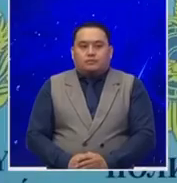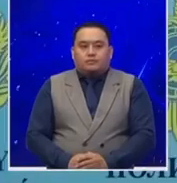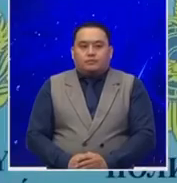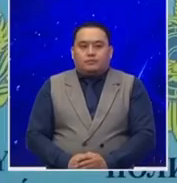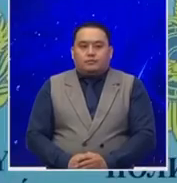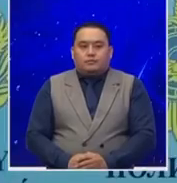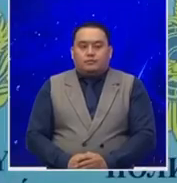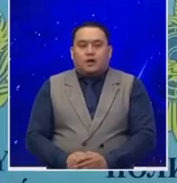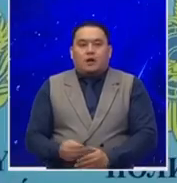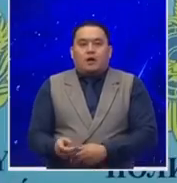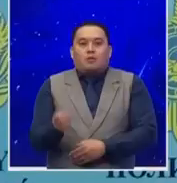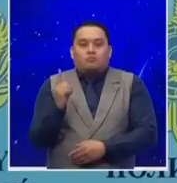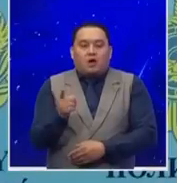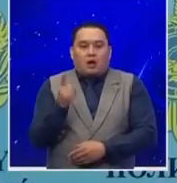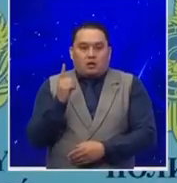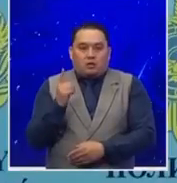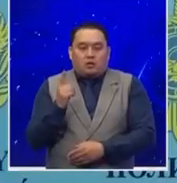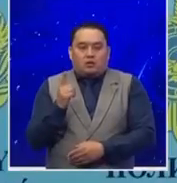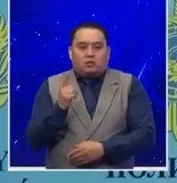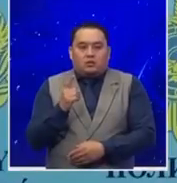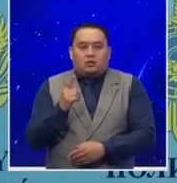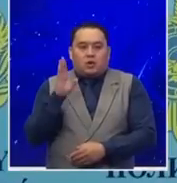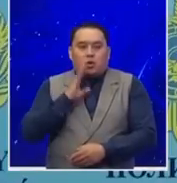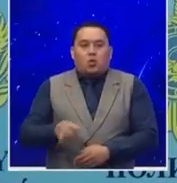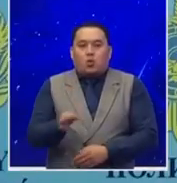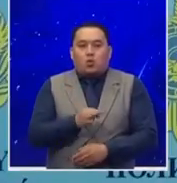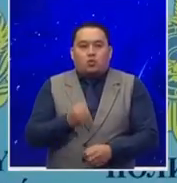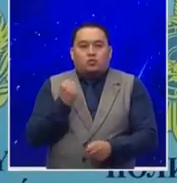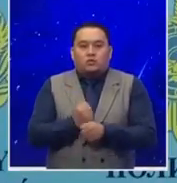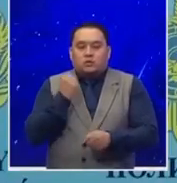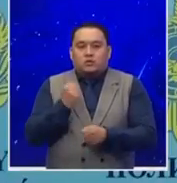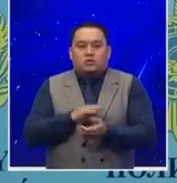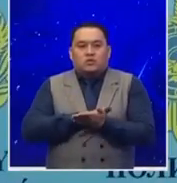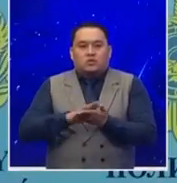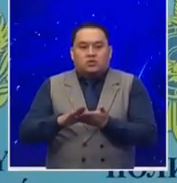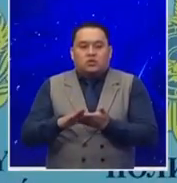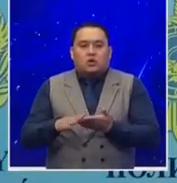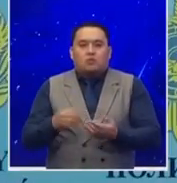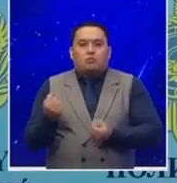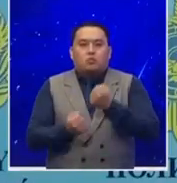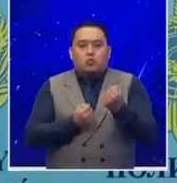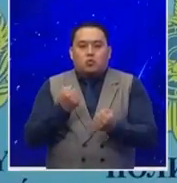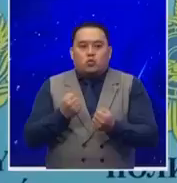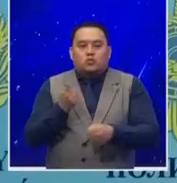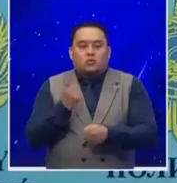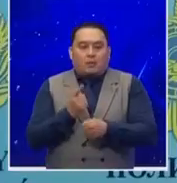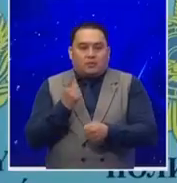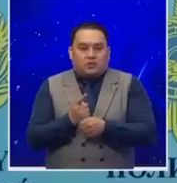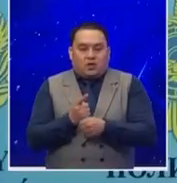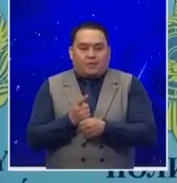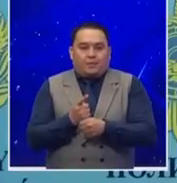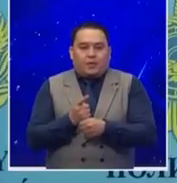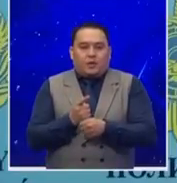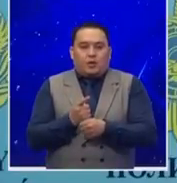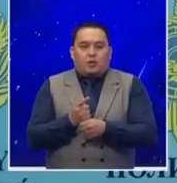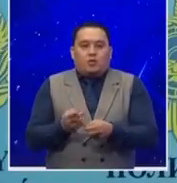Балық аулаушылар арасында көл үстінде тазалықты қатаң сақтау, көлік құралдары мен мұз үстінде жүрмеу, сондай-ақ өзінен